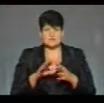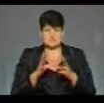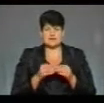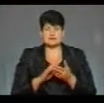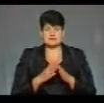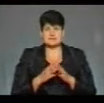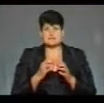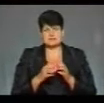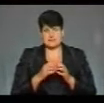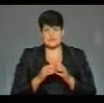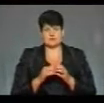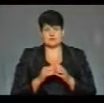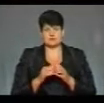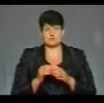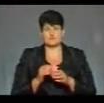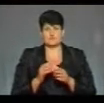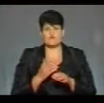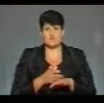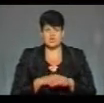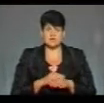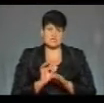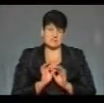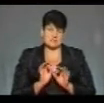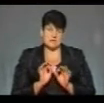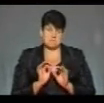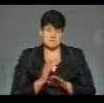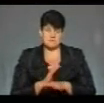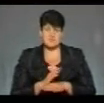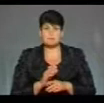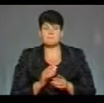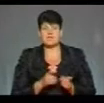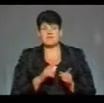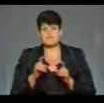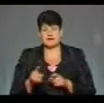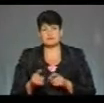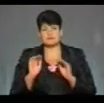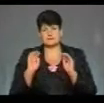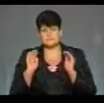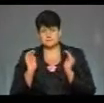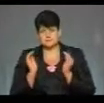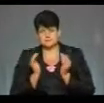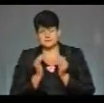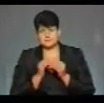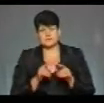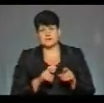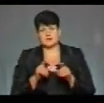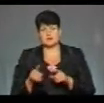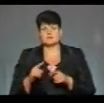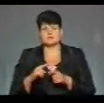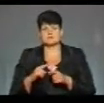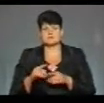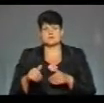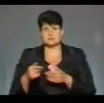середньої степені важкості стабільний. Переведена з відділення анестезіології інтенсивної терапії відділення екстреної